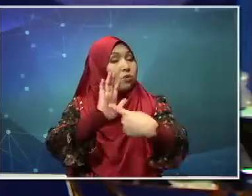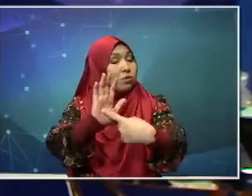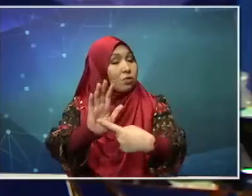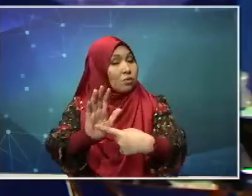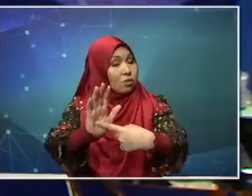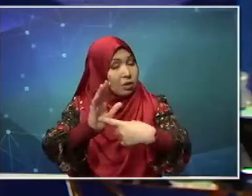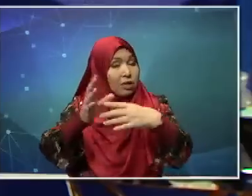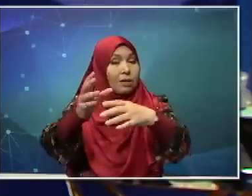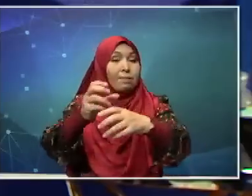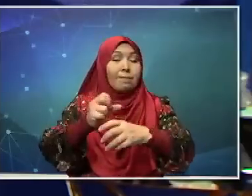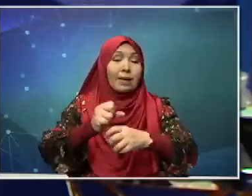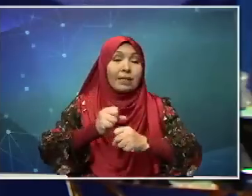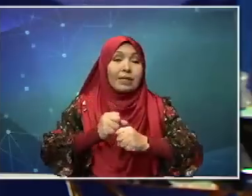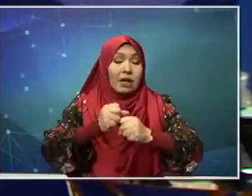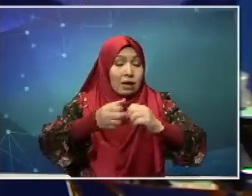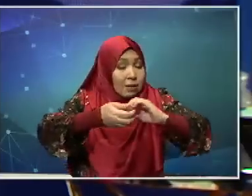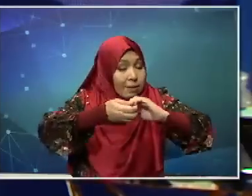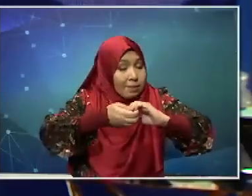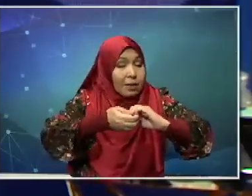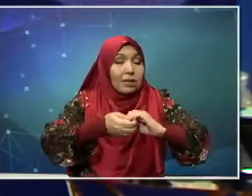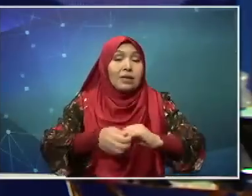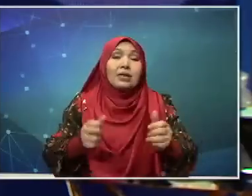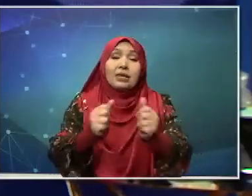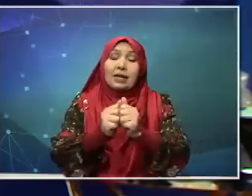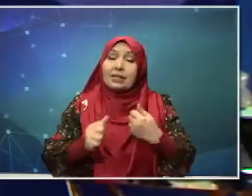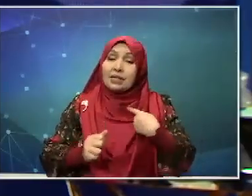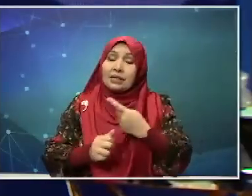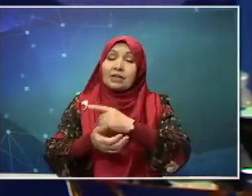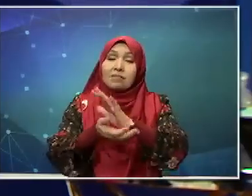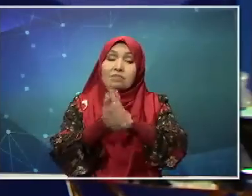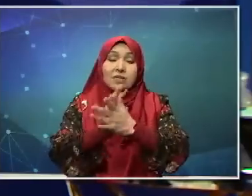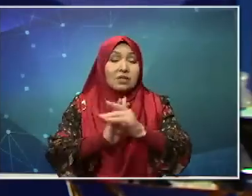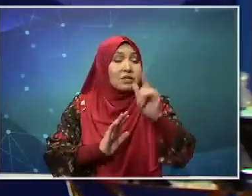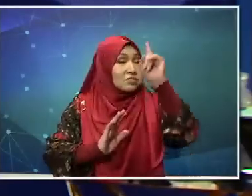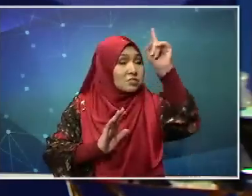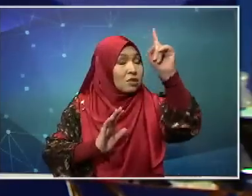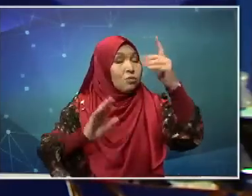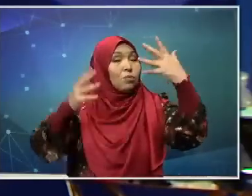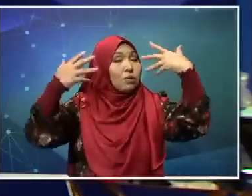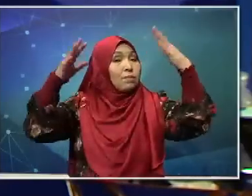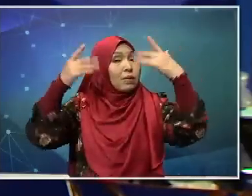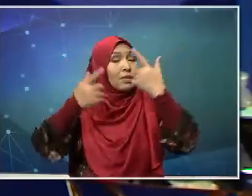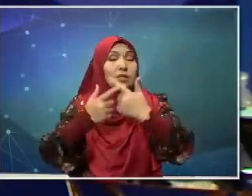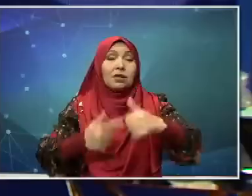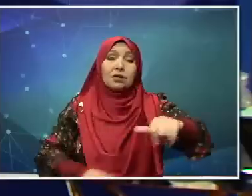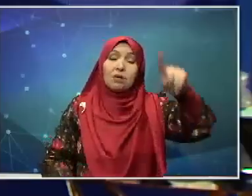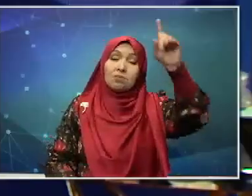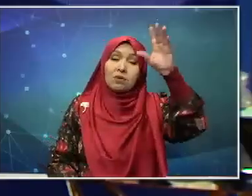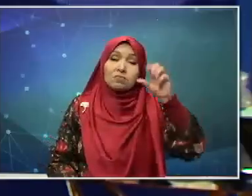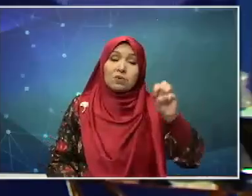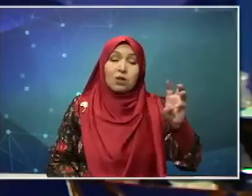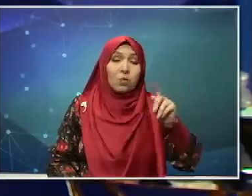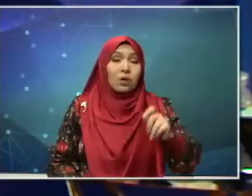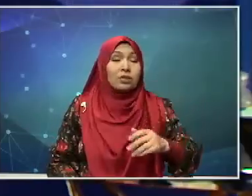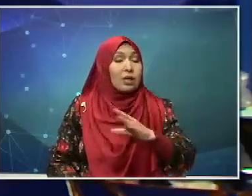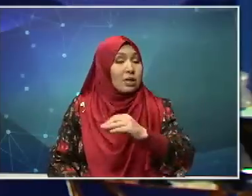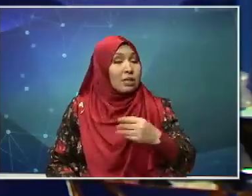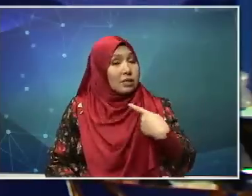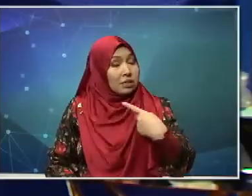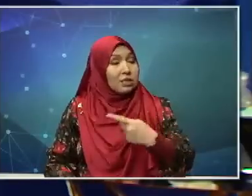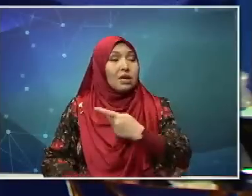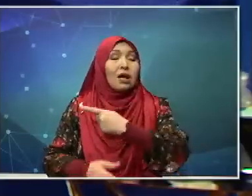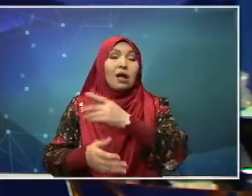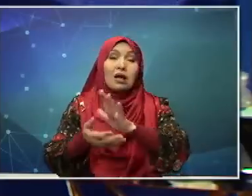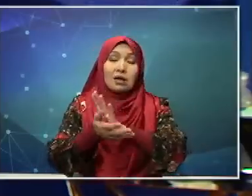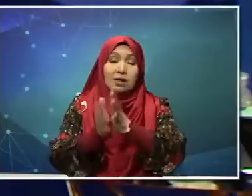kendaraan itu dengan kita sebenarnya itu adalah sebagai satu kehebatan daripada Allah subhana wa taala dan kitapun akan jadi ama